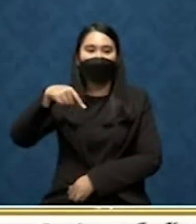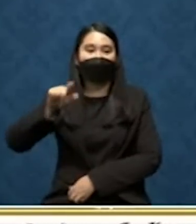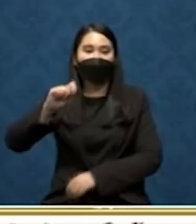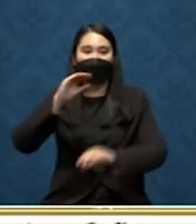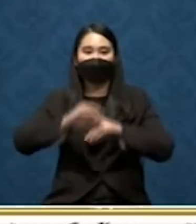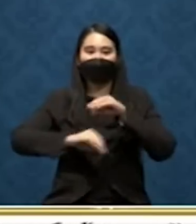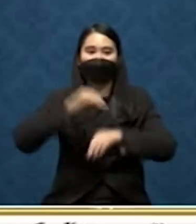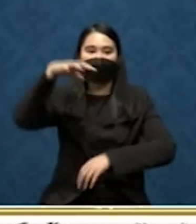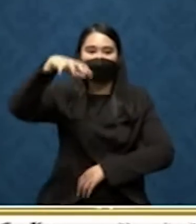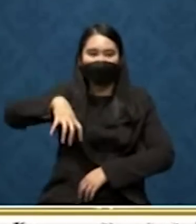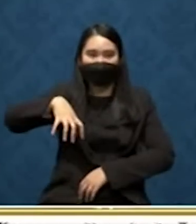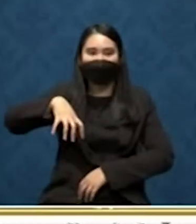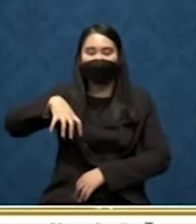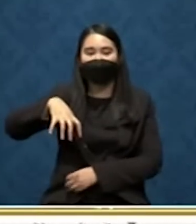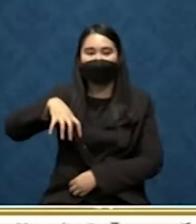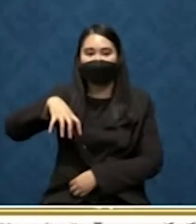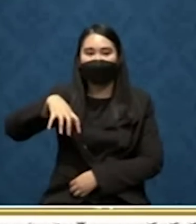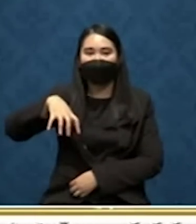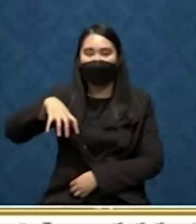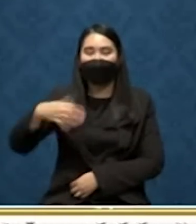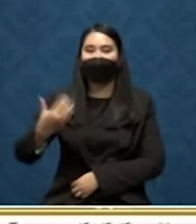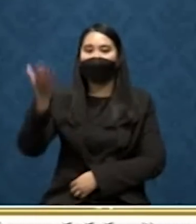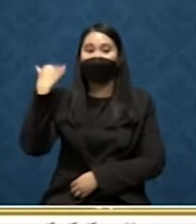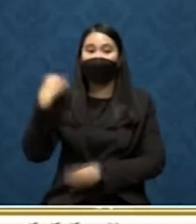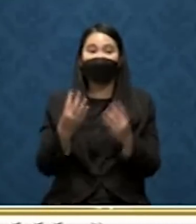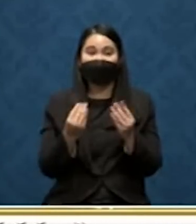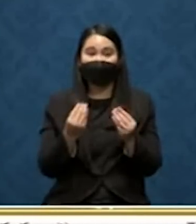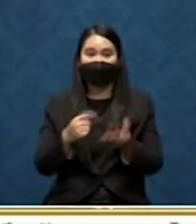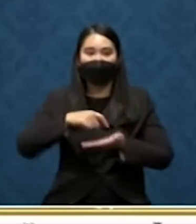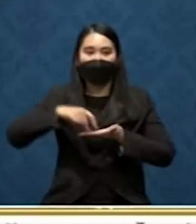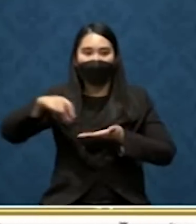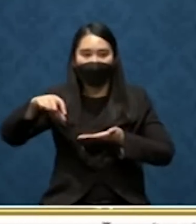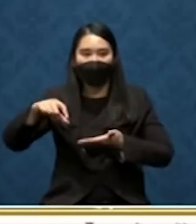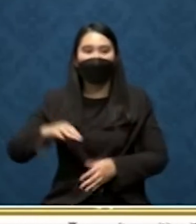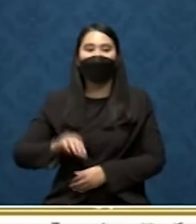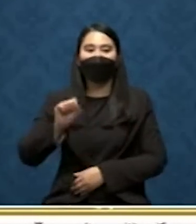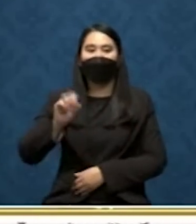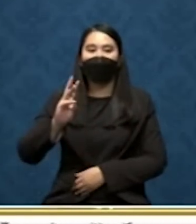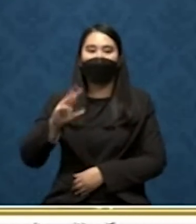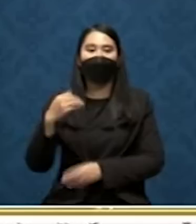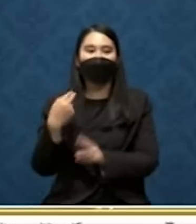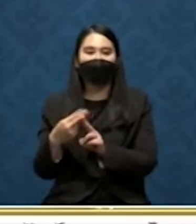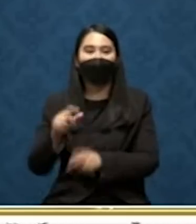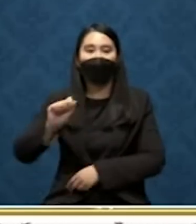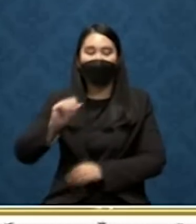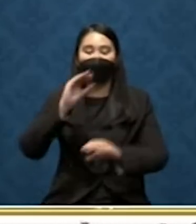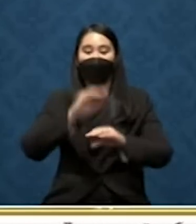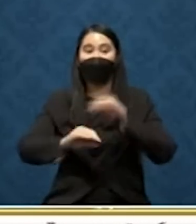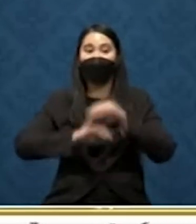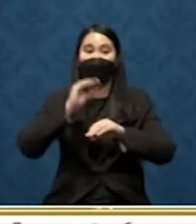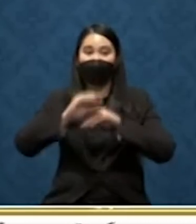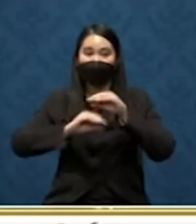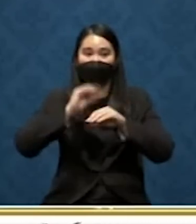รางตึกอฟฟิขึ้มาหงหนึ่งตอนที่โอนที่ดินเป็นของสอวอออออ่างก็ยังอยู่ระห่างก่อสรางกอยู่เลย